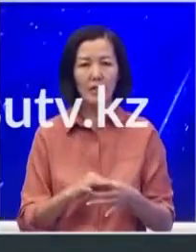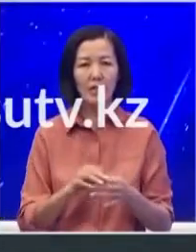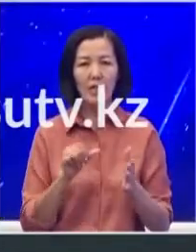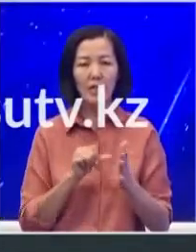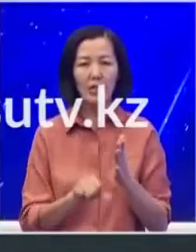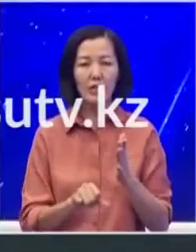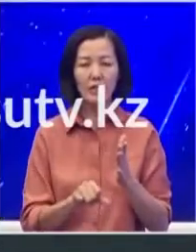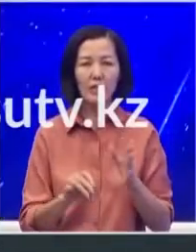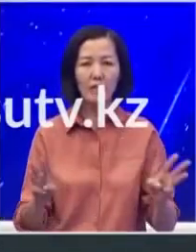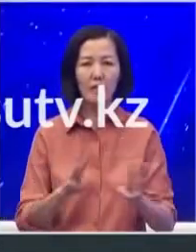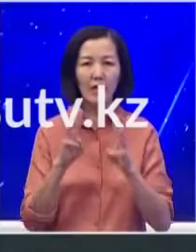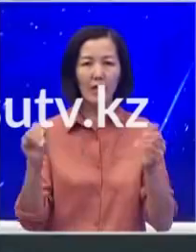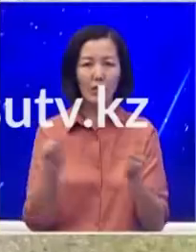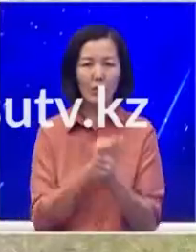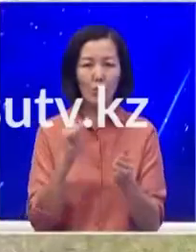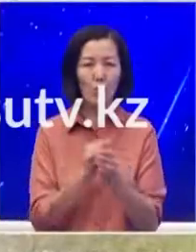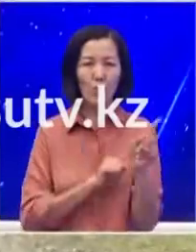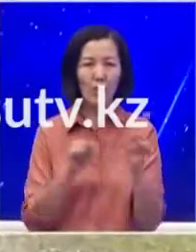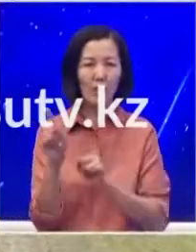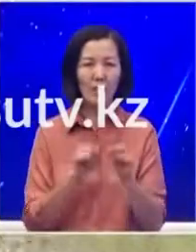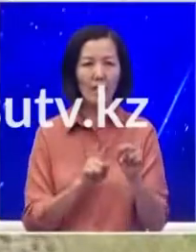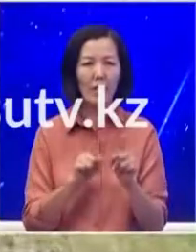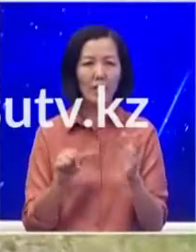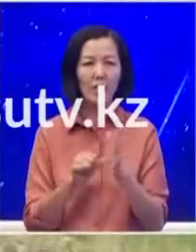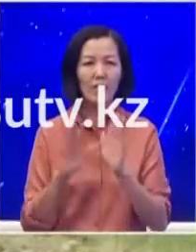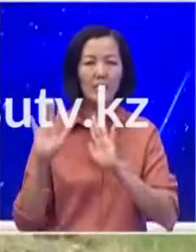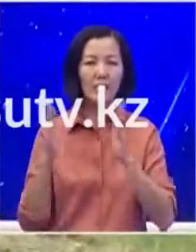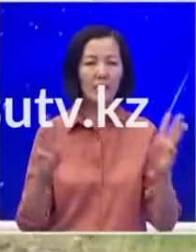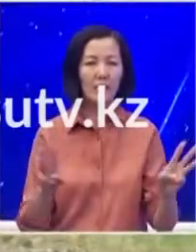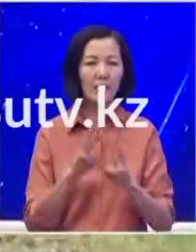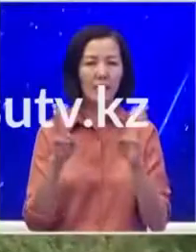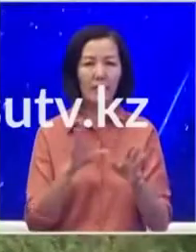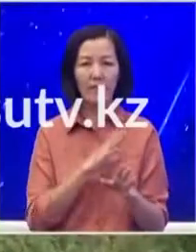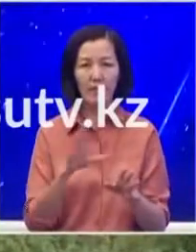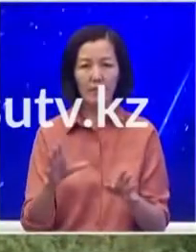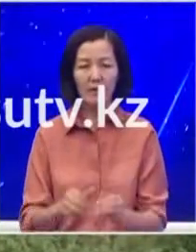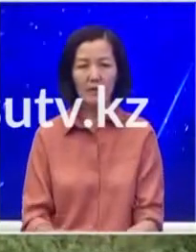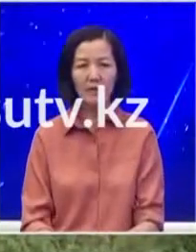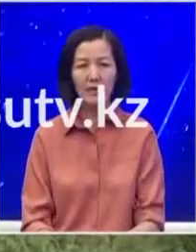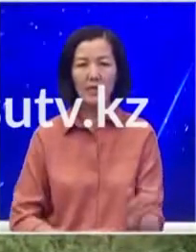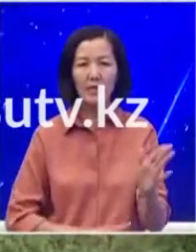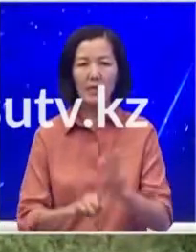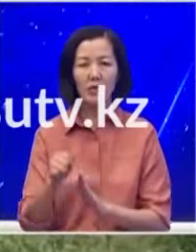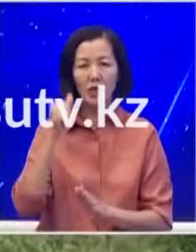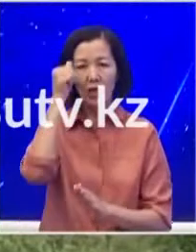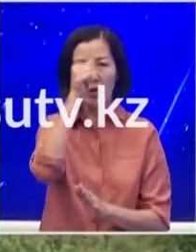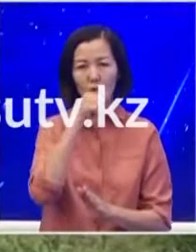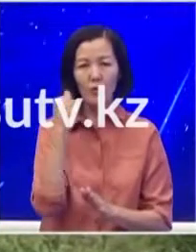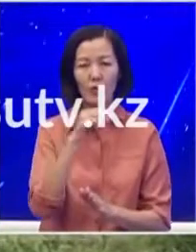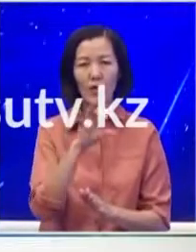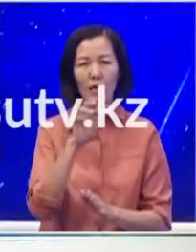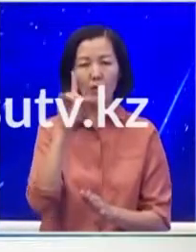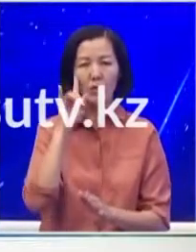60 фактов возгорания сухой травы. К счастью, лесных пожаров зарегистрировано не было. С начала года на территории Бешказарского